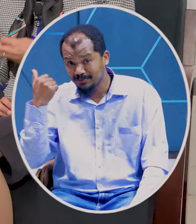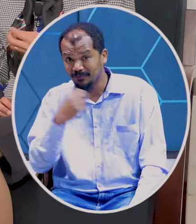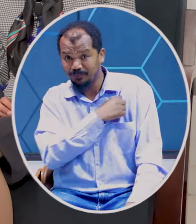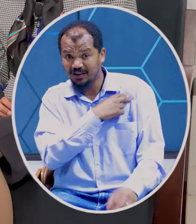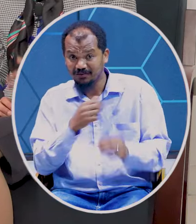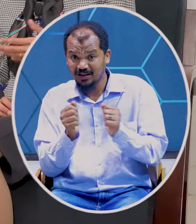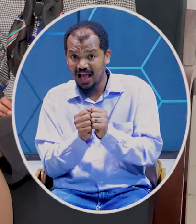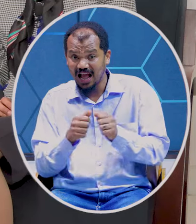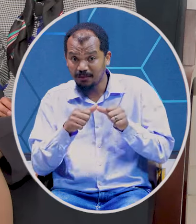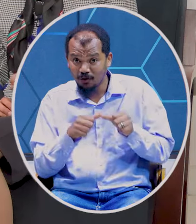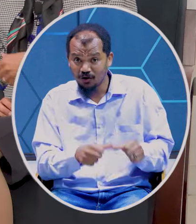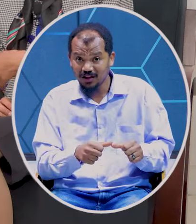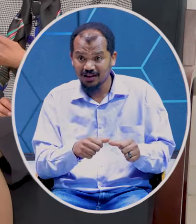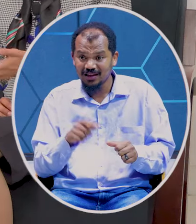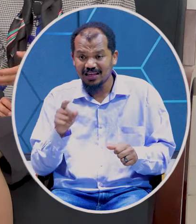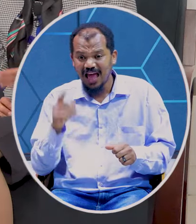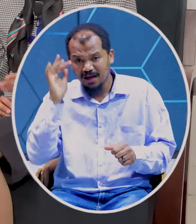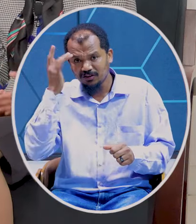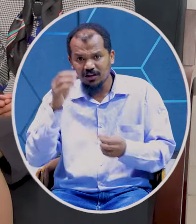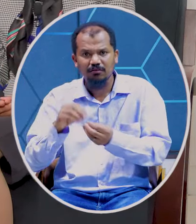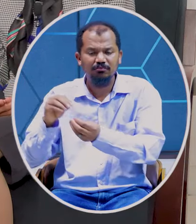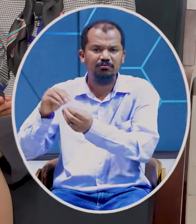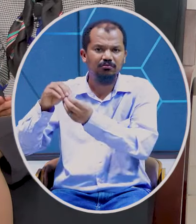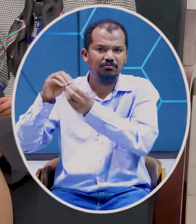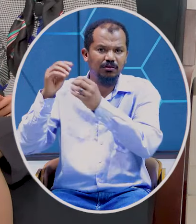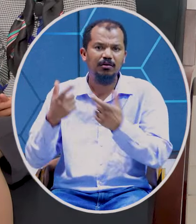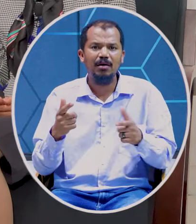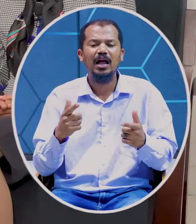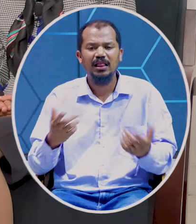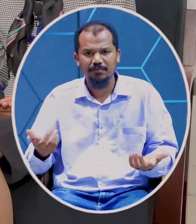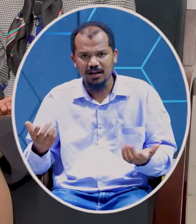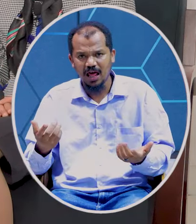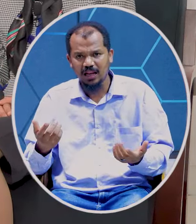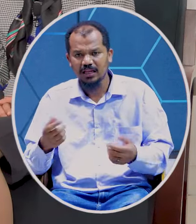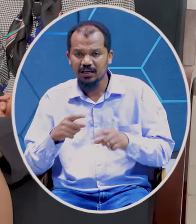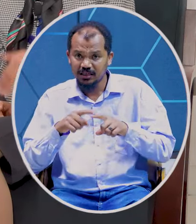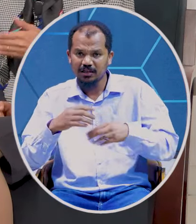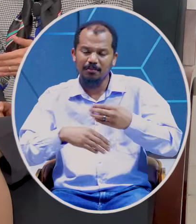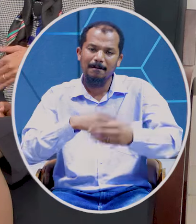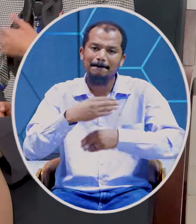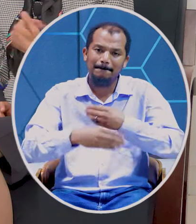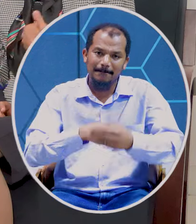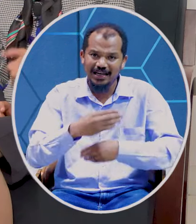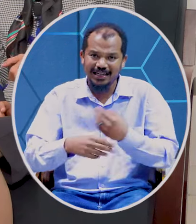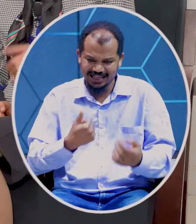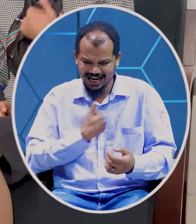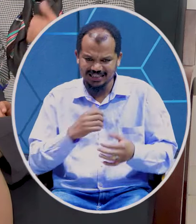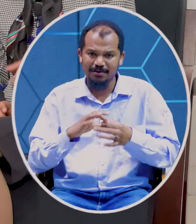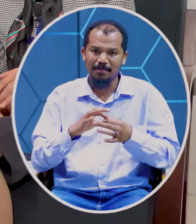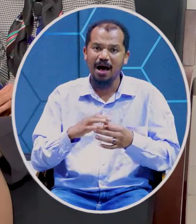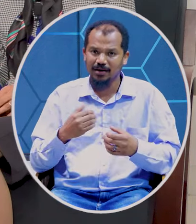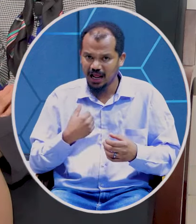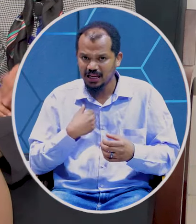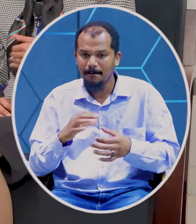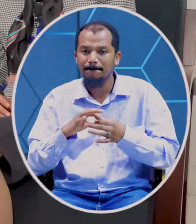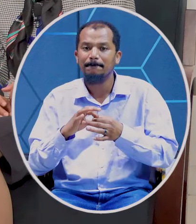ከሌላ ሕክምና ጋር በመቆየት ያ በሽታ የመግፋት ነገር ያጋጥመናል። ግን በሂደት አሁን እኛ የራሳችን ማህበር